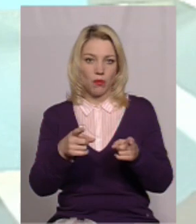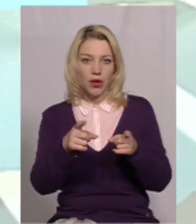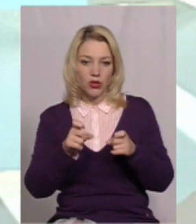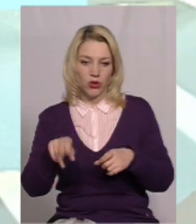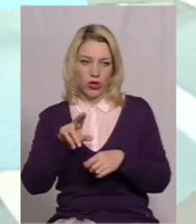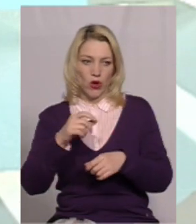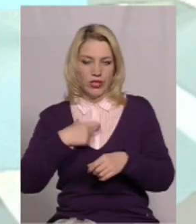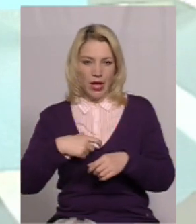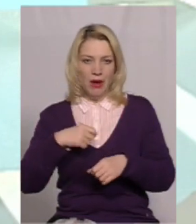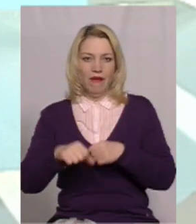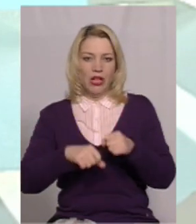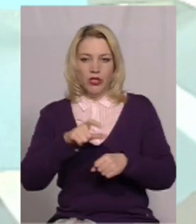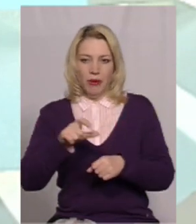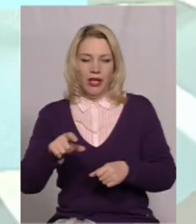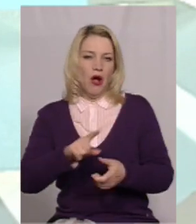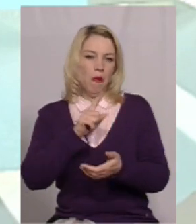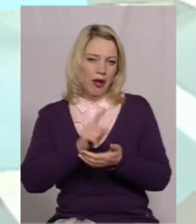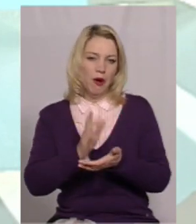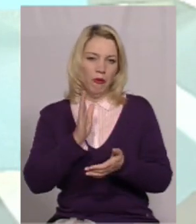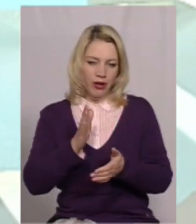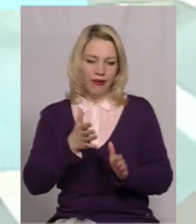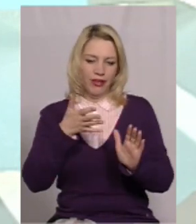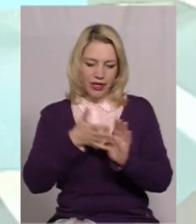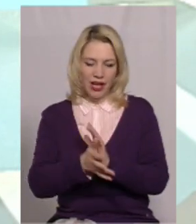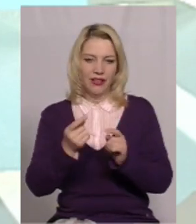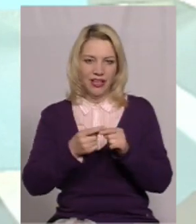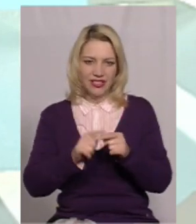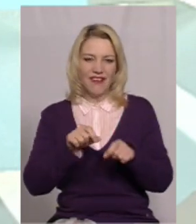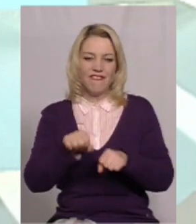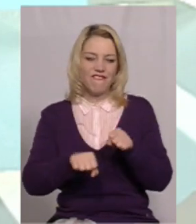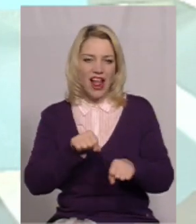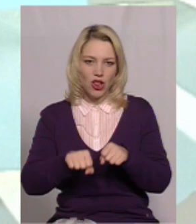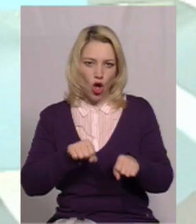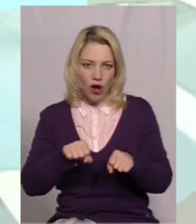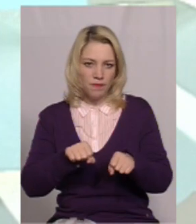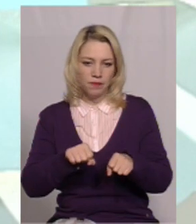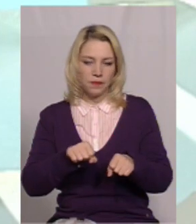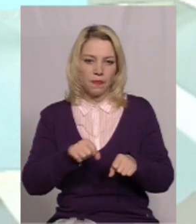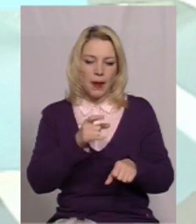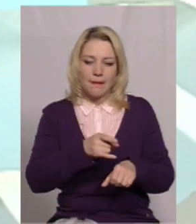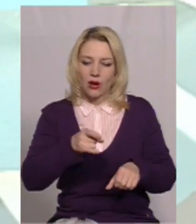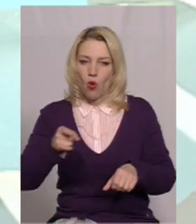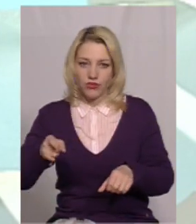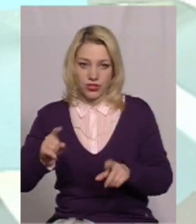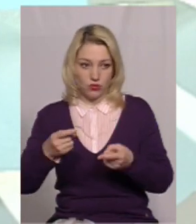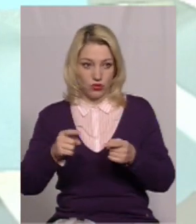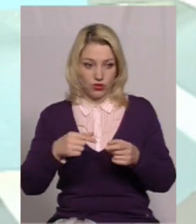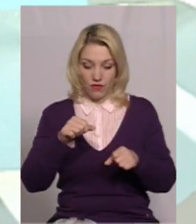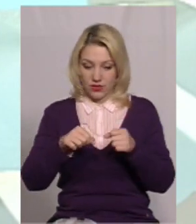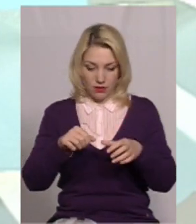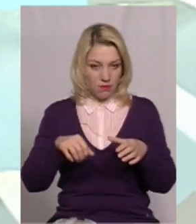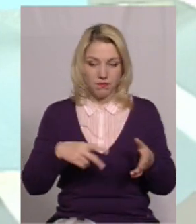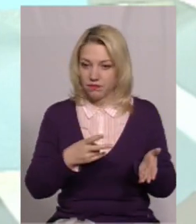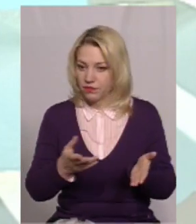до себе велосипедиста, обов'язково будуть затрачатися на ті велопарковки. Адже велосипедист приїхав, немає